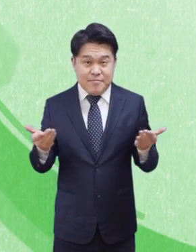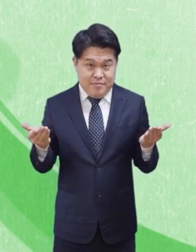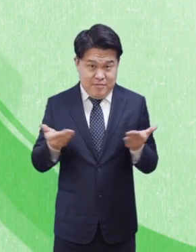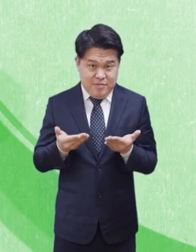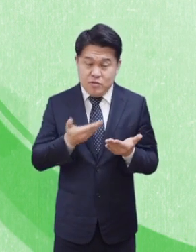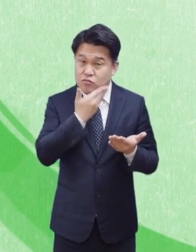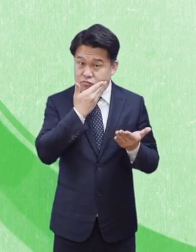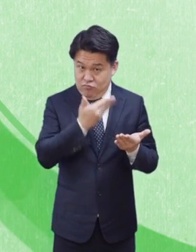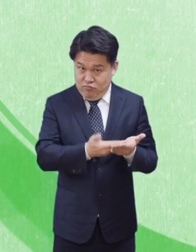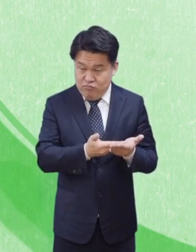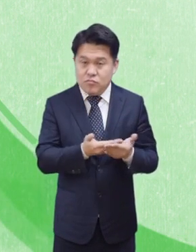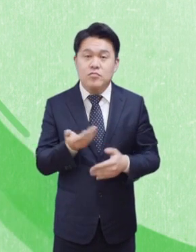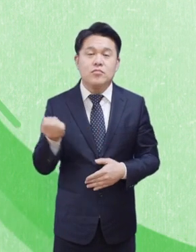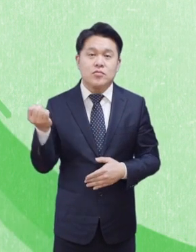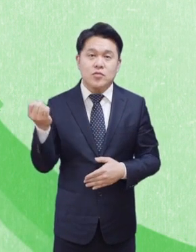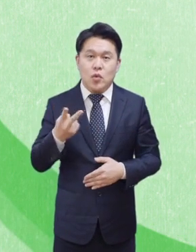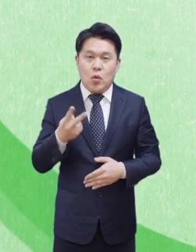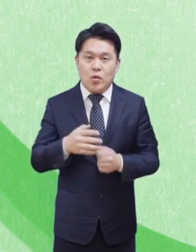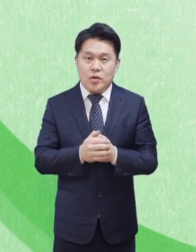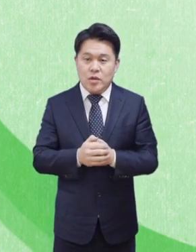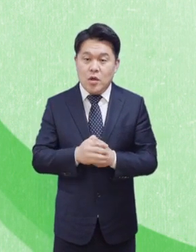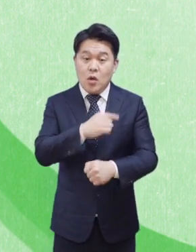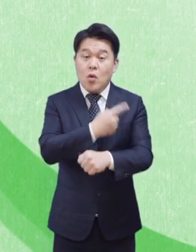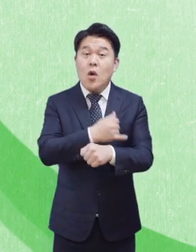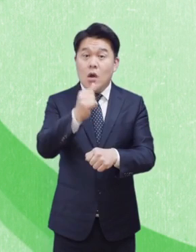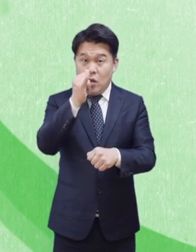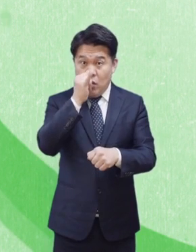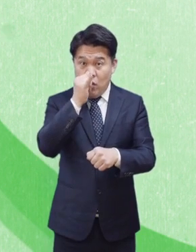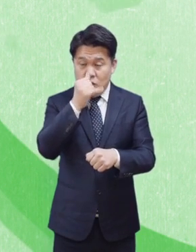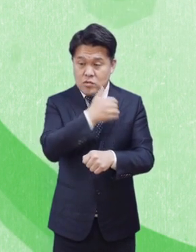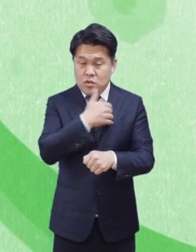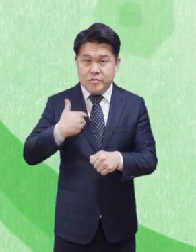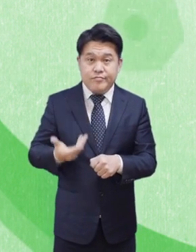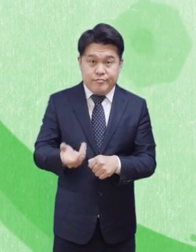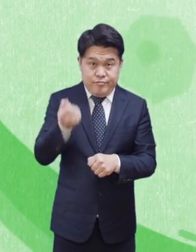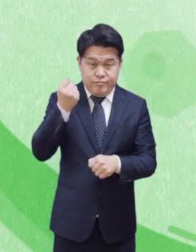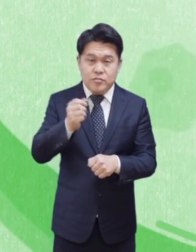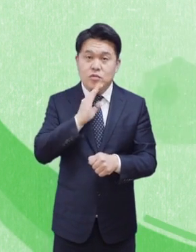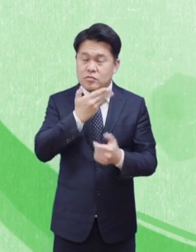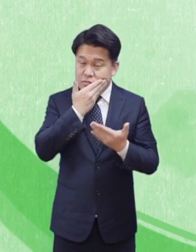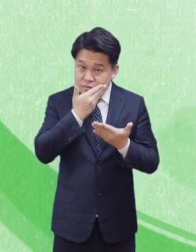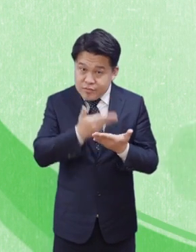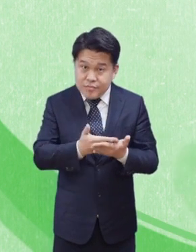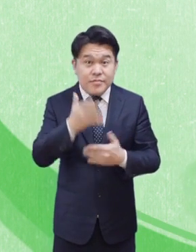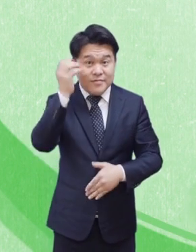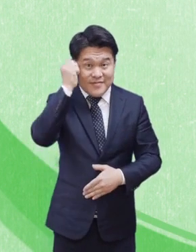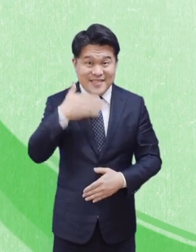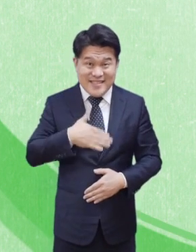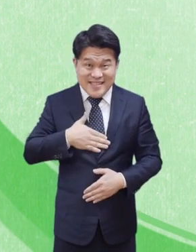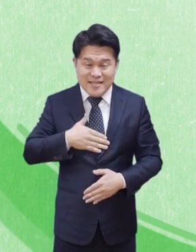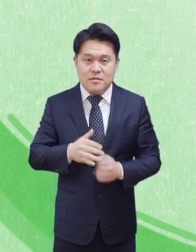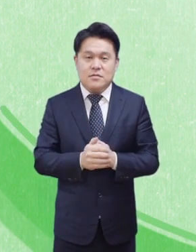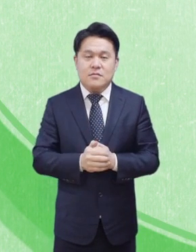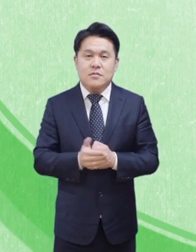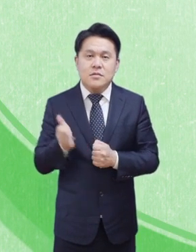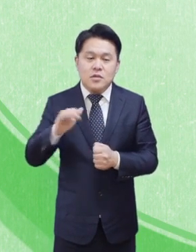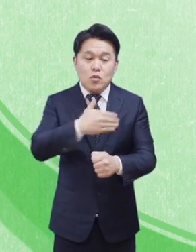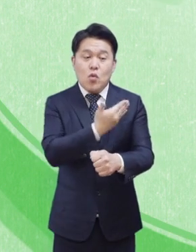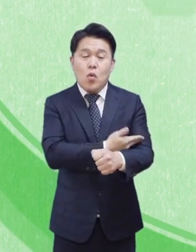책임을 묵묵히 해내는 것도 굉장히 중요하지만 누릴 수 있는 권리를 챙기는 것도 정말